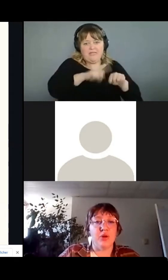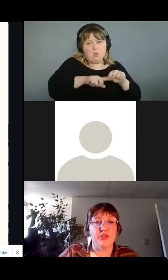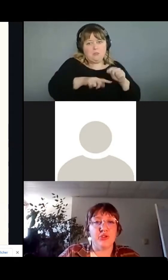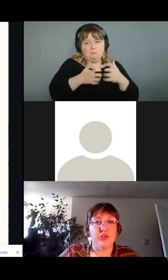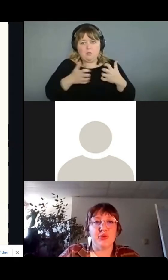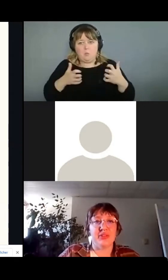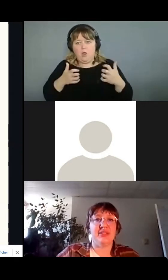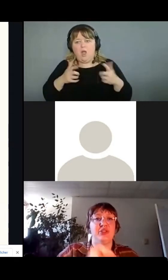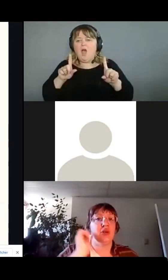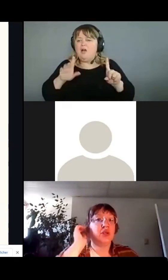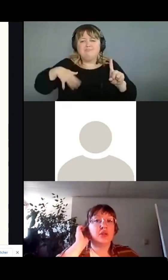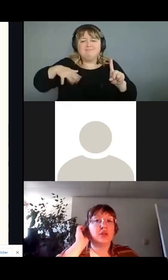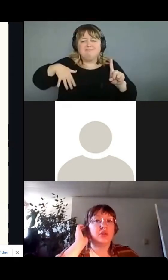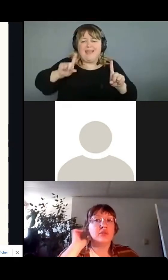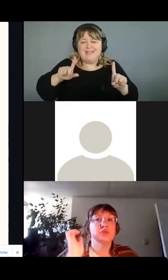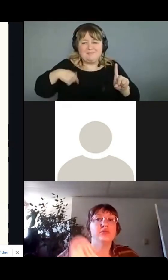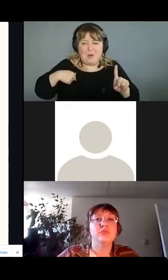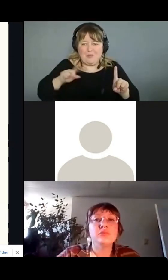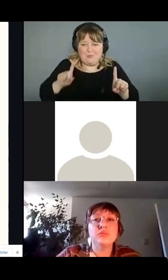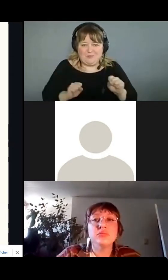je ne suis pas rendue là tout de suite, c'est ça.